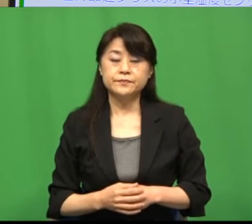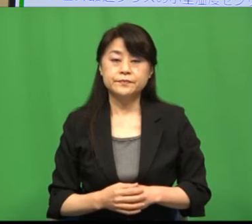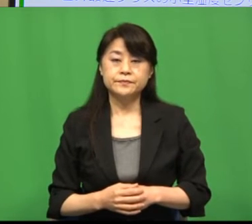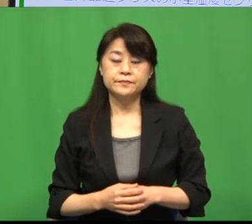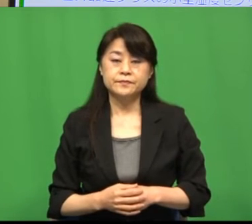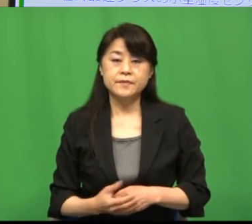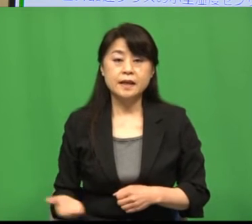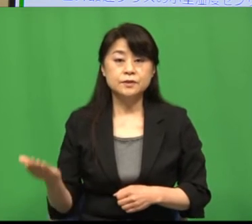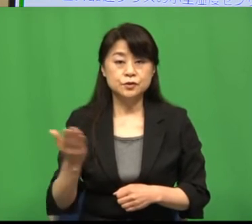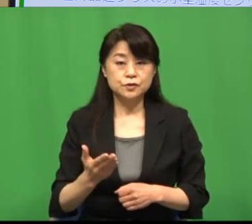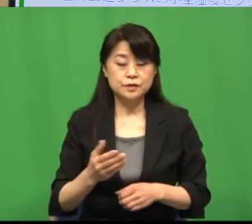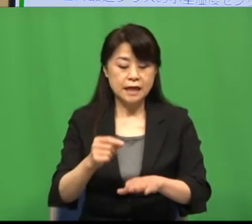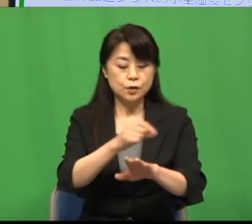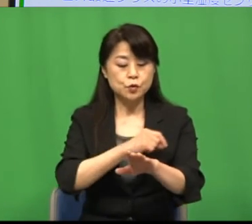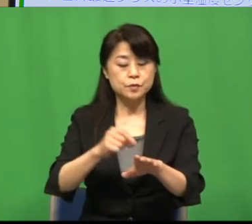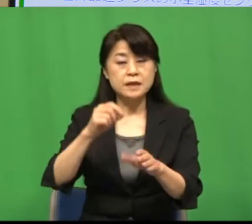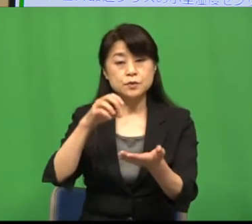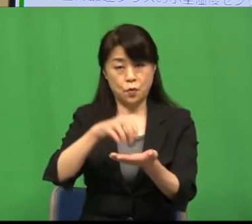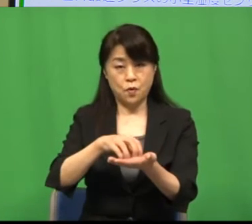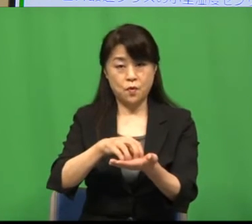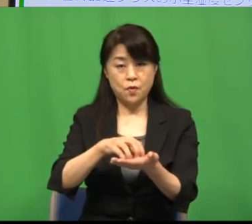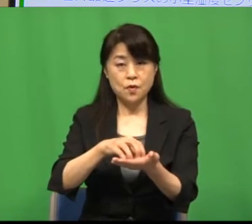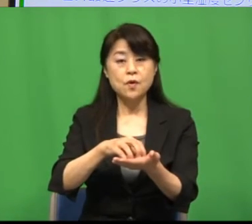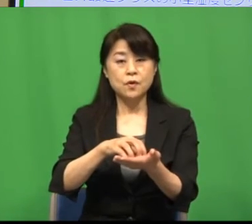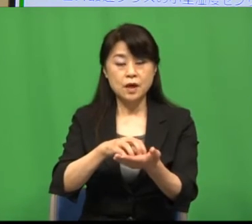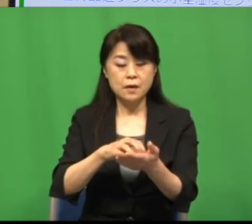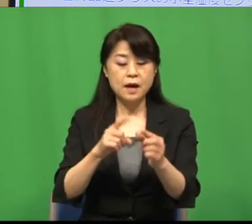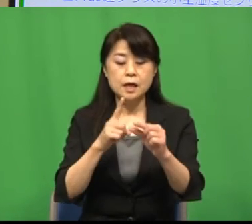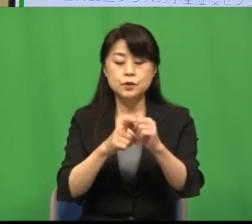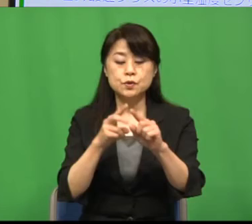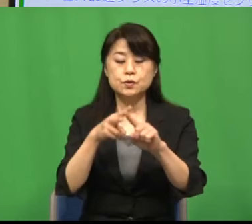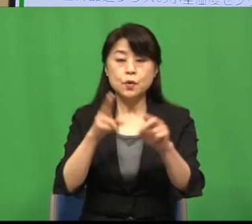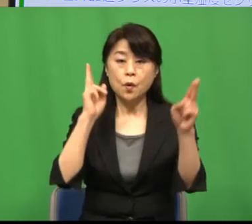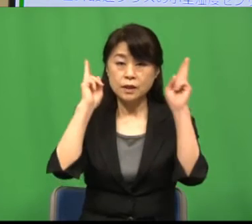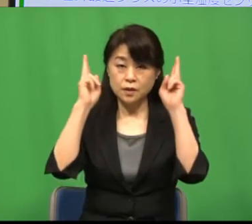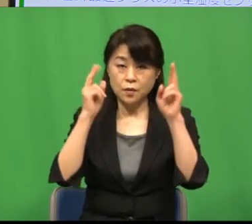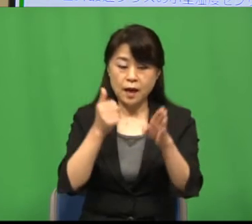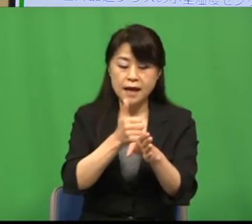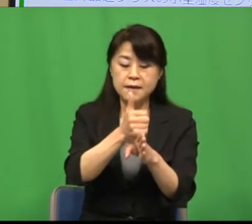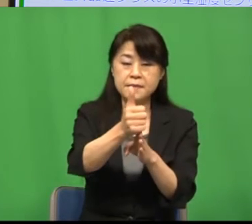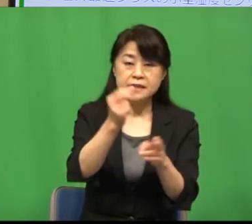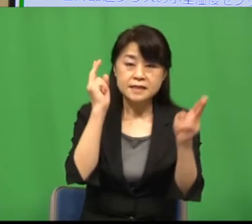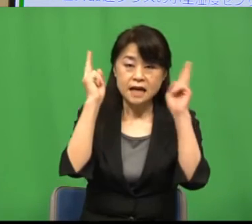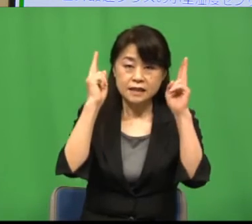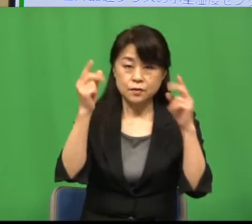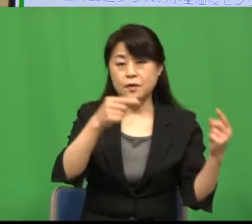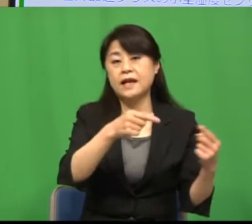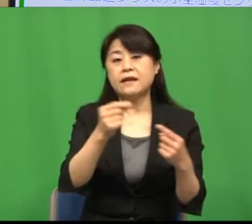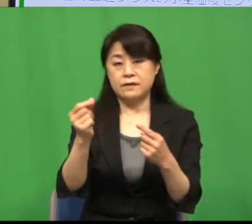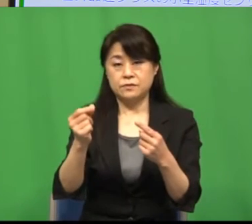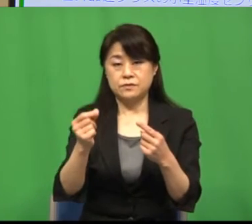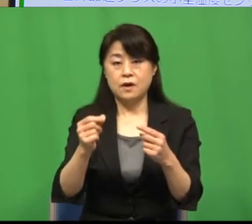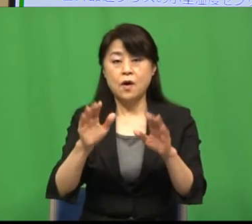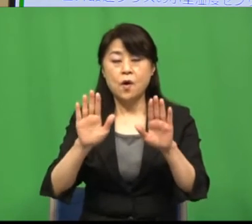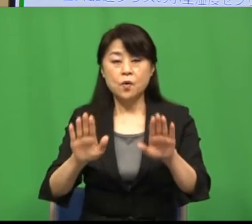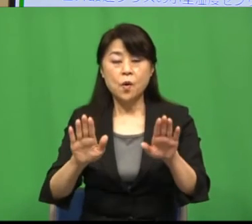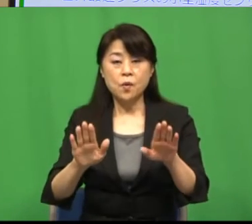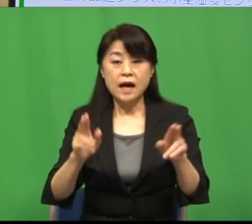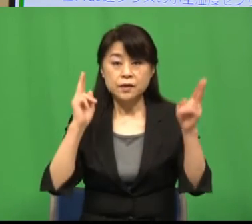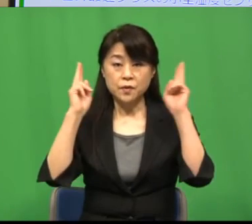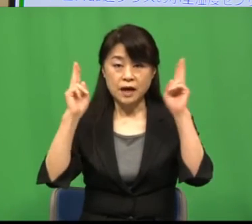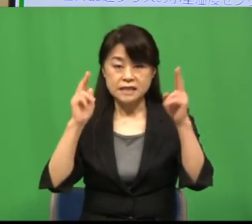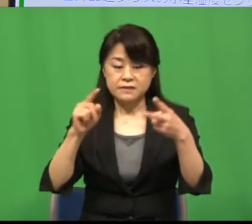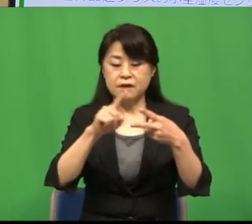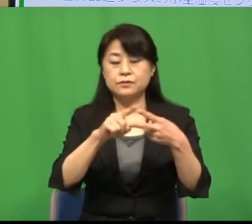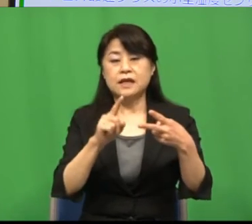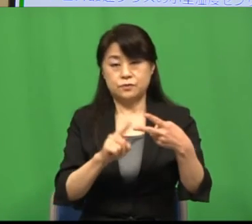続いて特別賞です。特別賞は中小企業やベンチャー企業から選出しており、今回受賞される企業は2社で